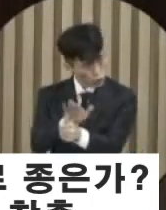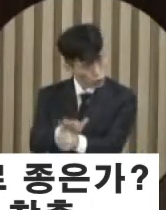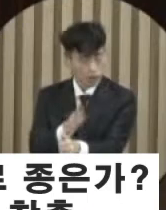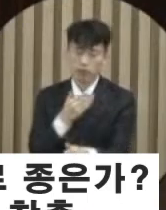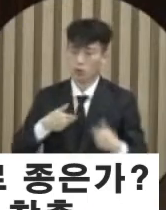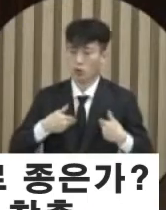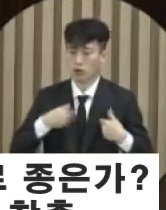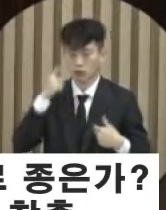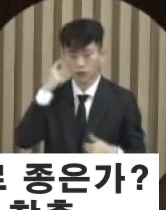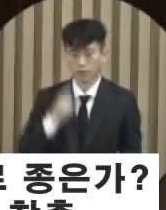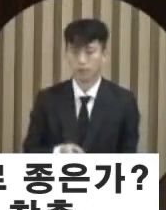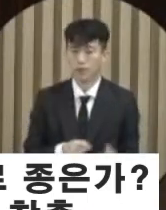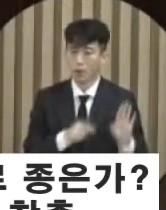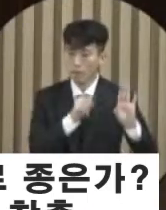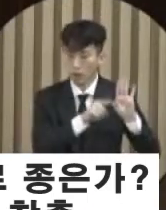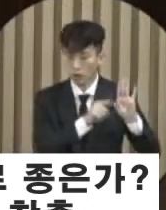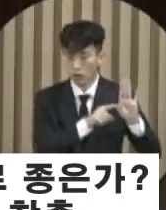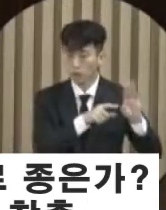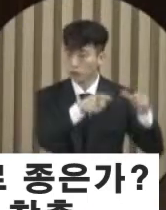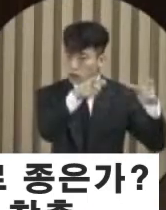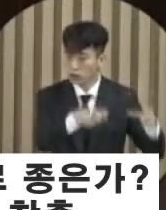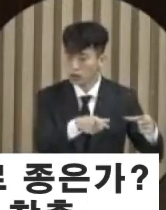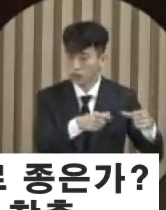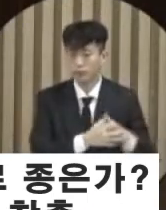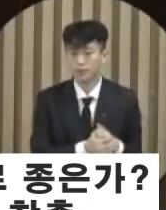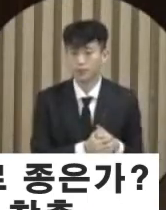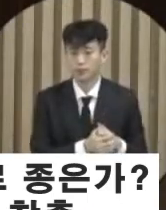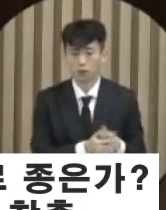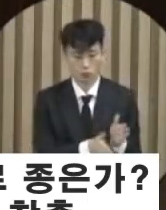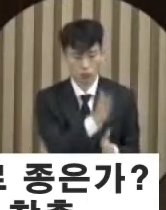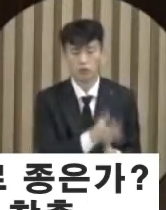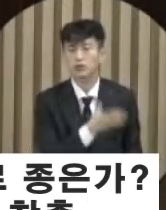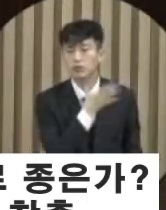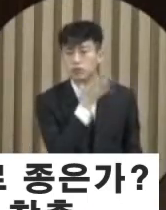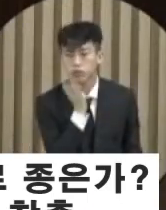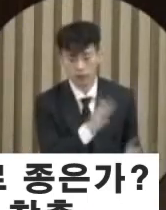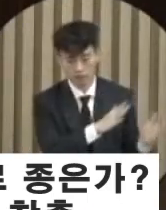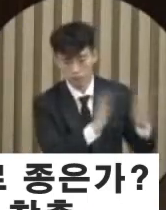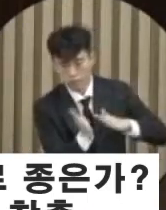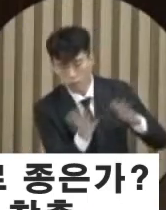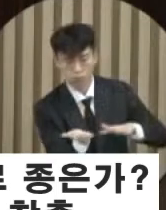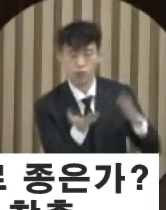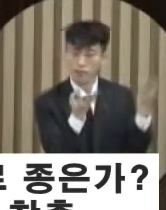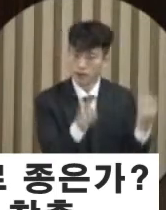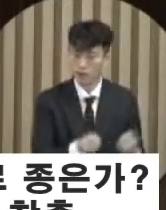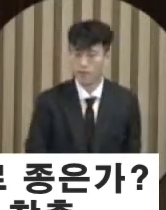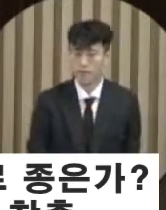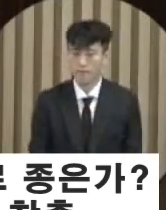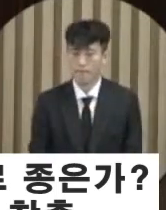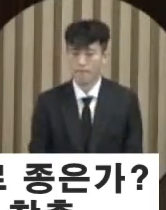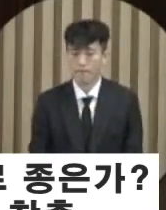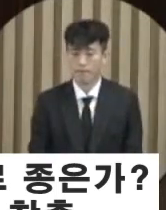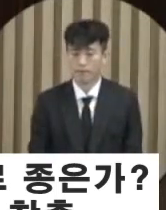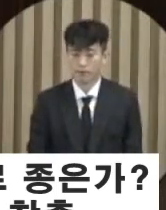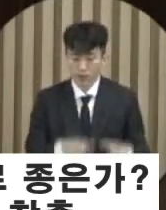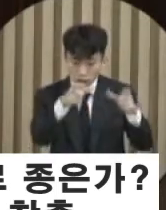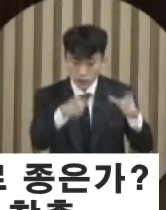생각합니다. 병점 지역은 낙후된 구소신권입니다. 주민들이 상습 침수구역의 열악한 주거 환경